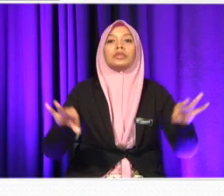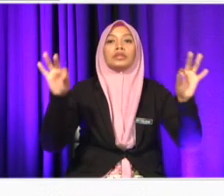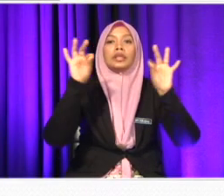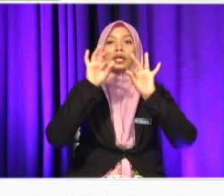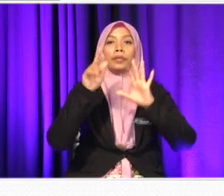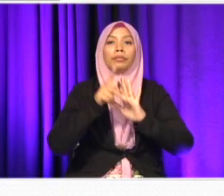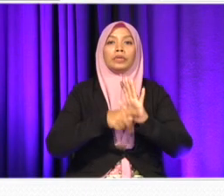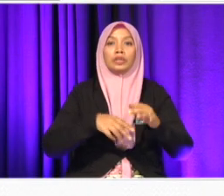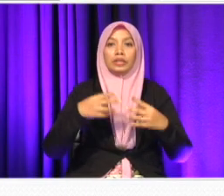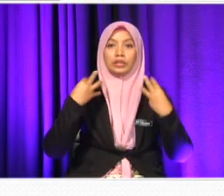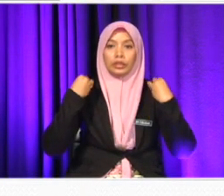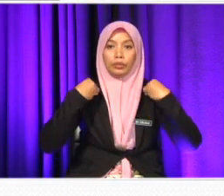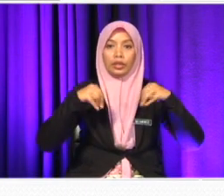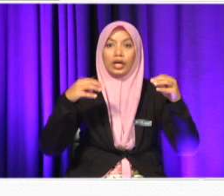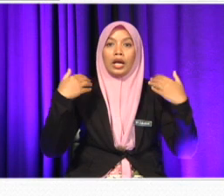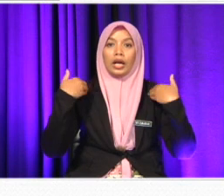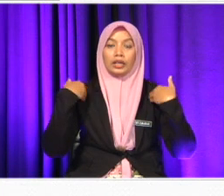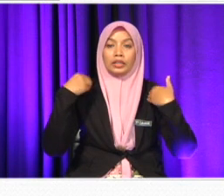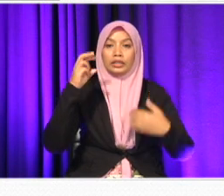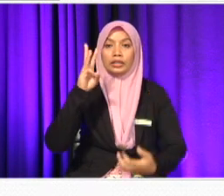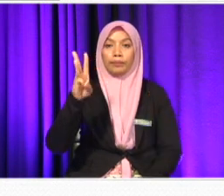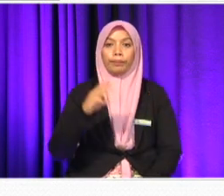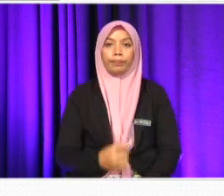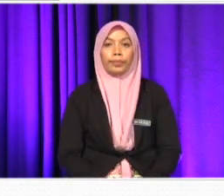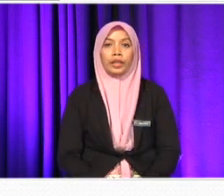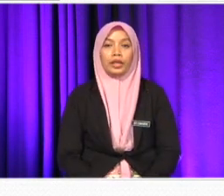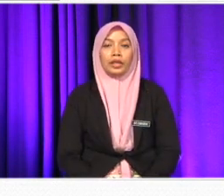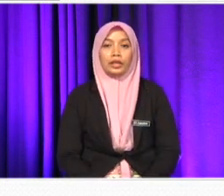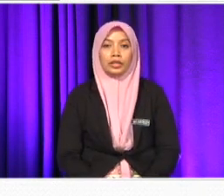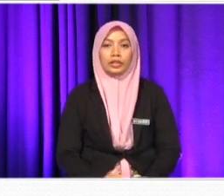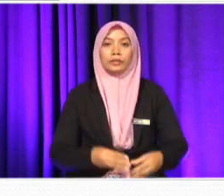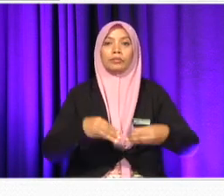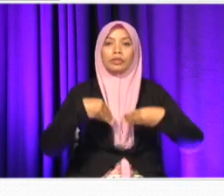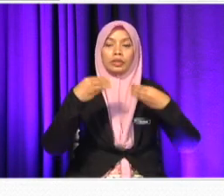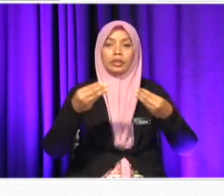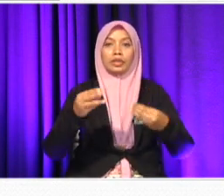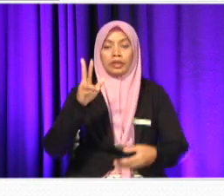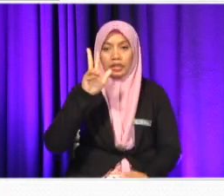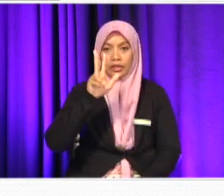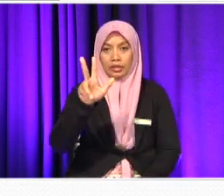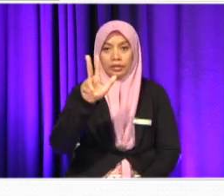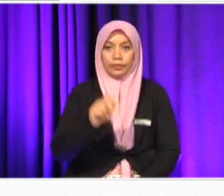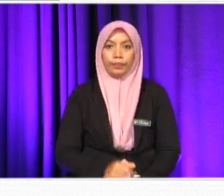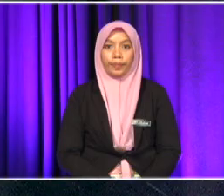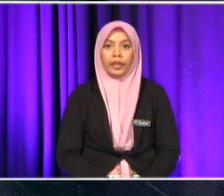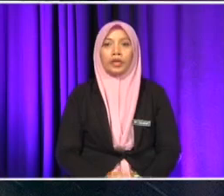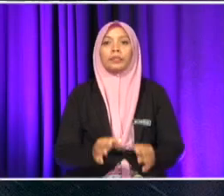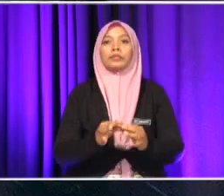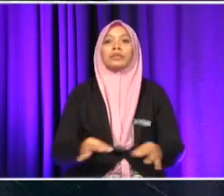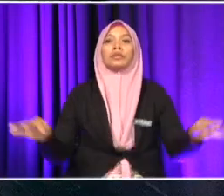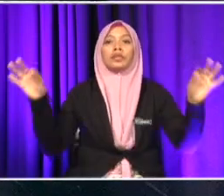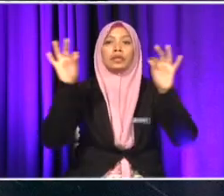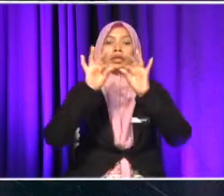ah Adina markah so kalau 6 kena bagi tiga kepentingan pengeluaran